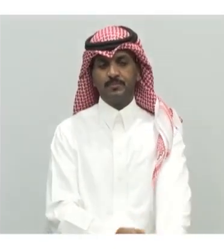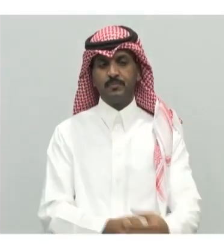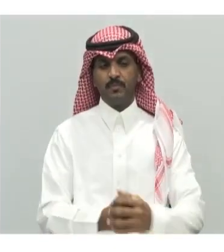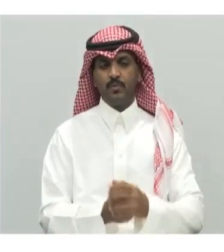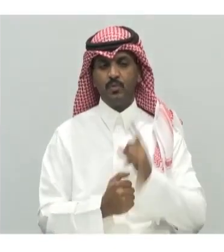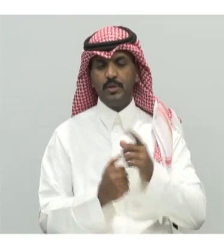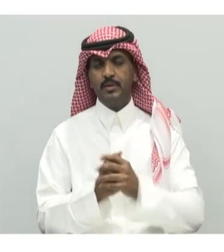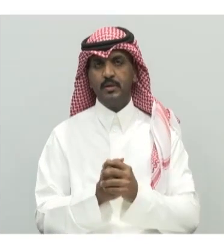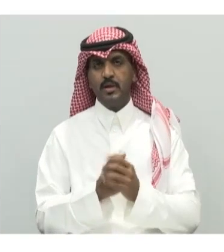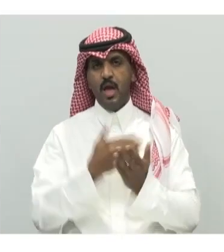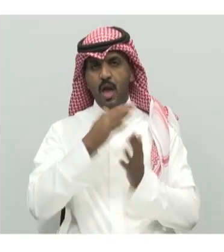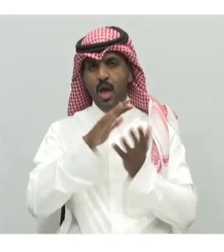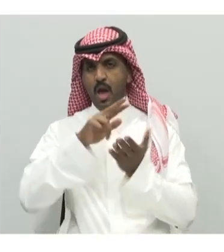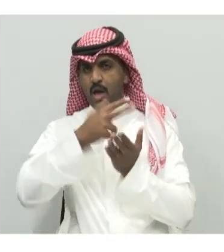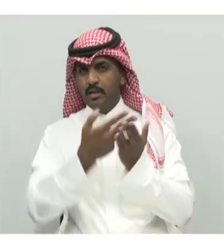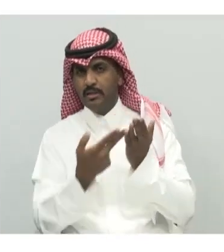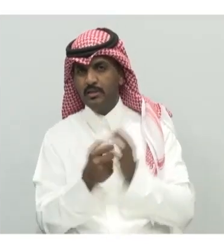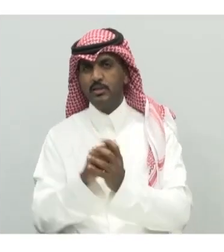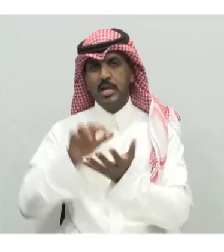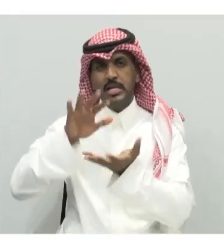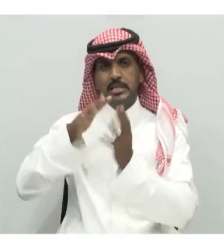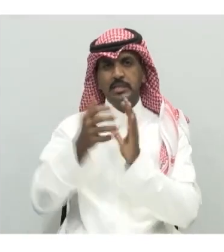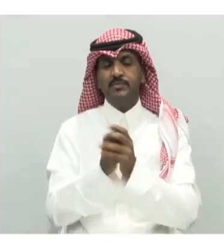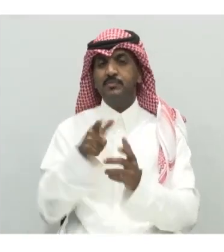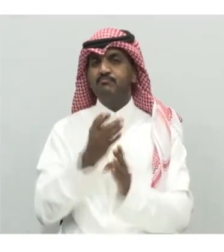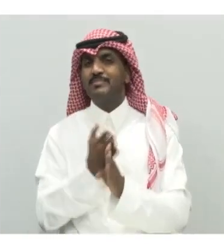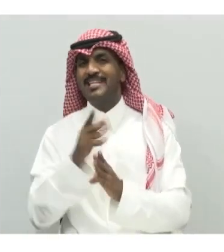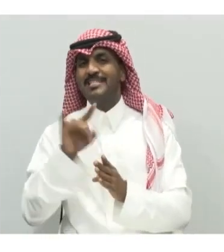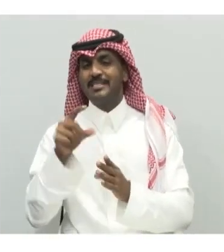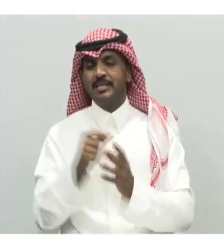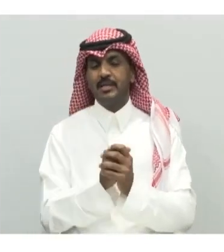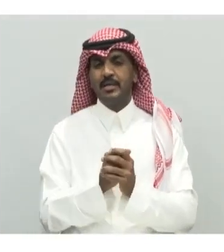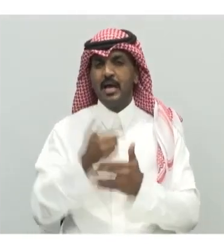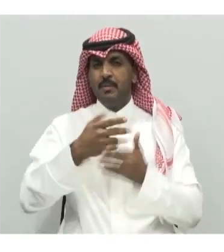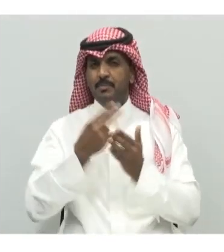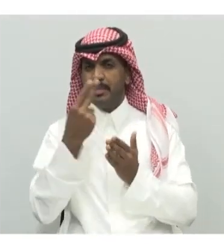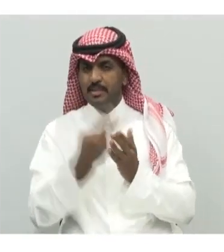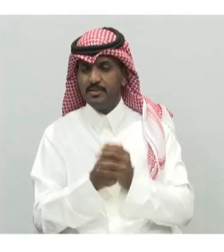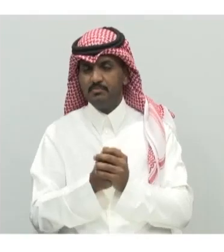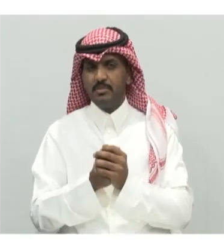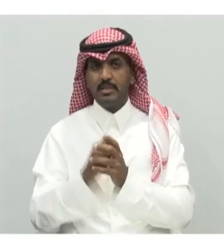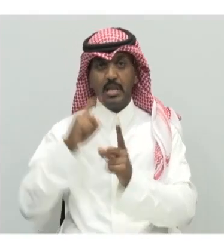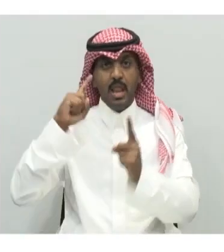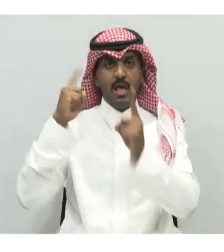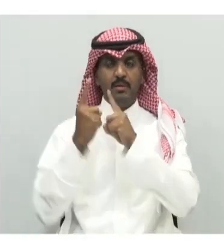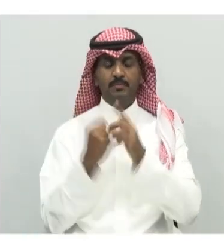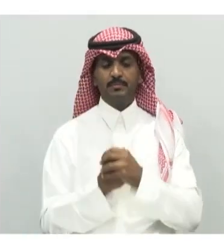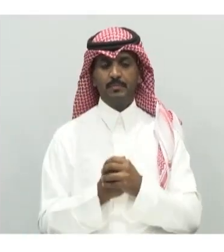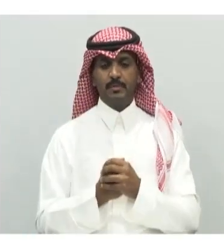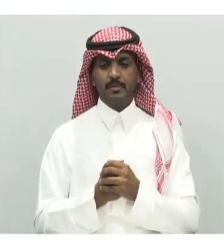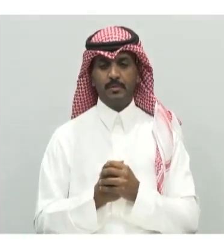هنا نشاهد خريطه الادريسي في مجال الجغرافيا قام برسم خريطه العالم